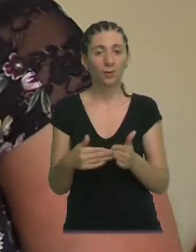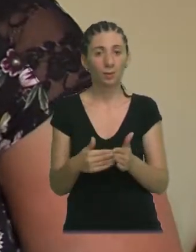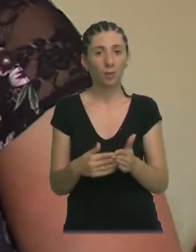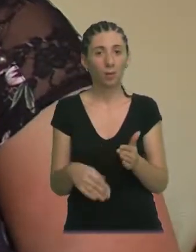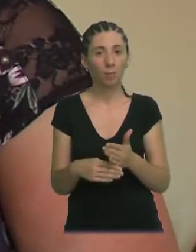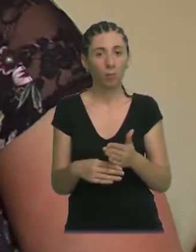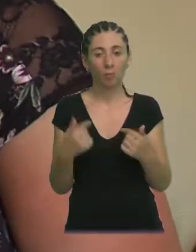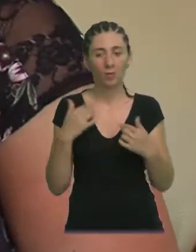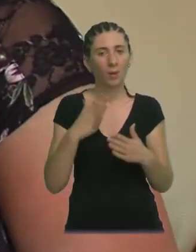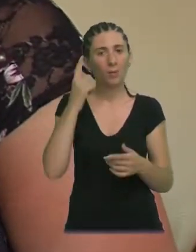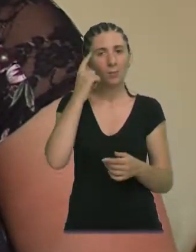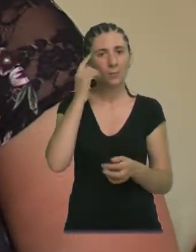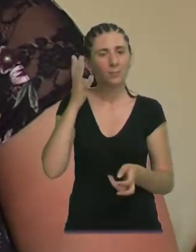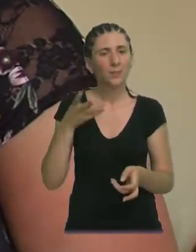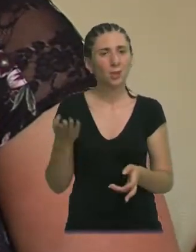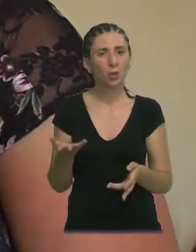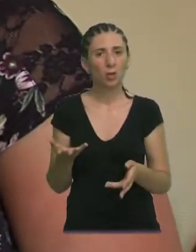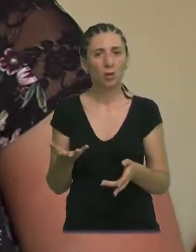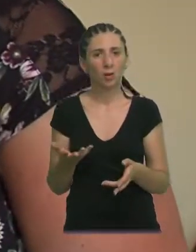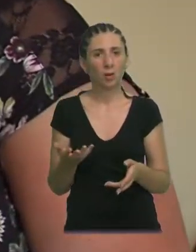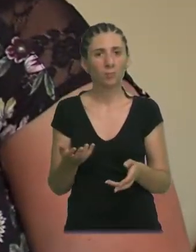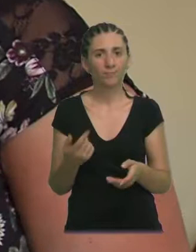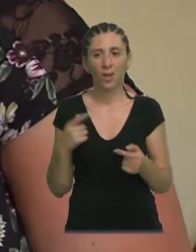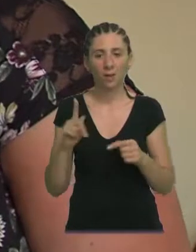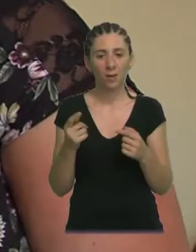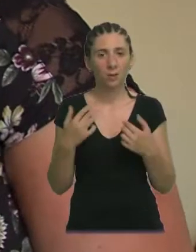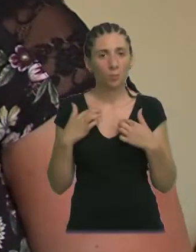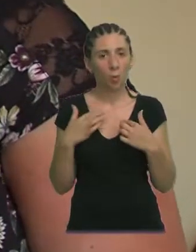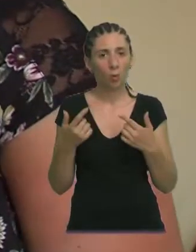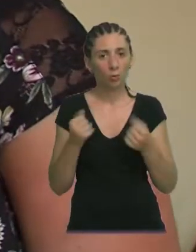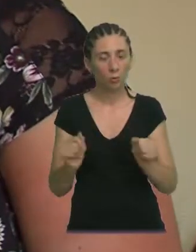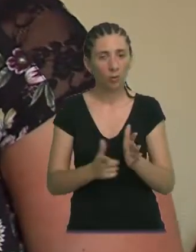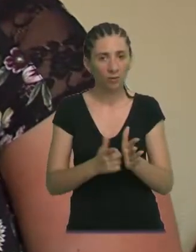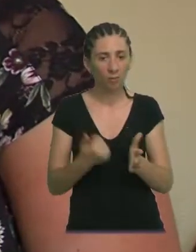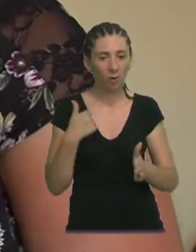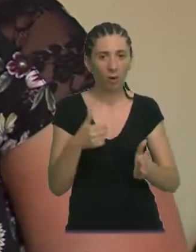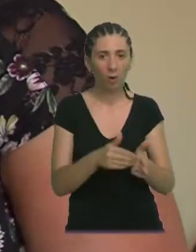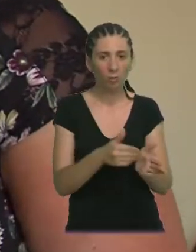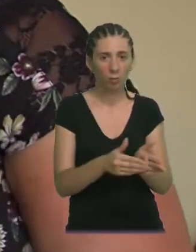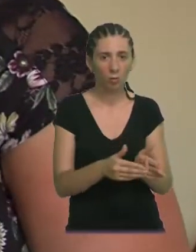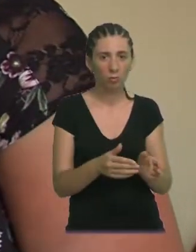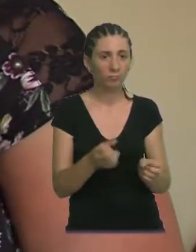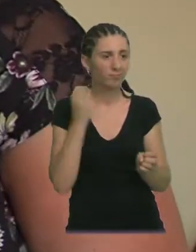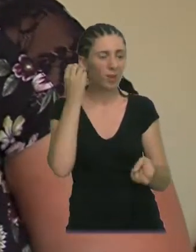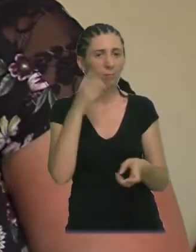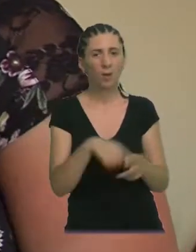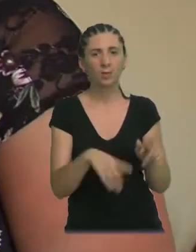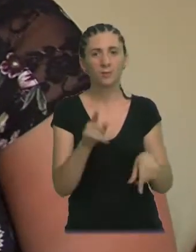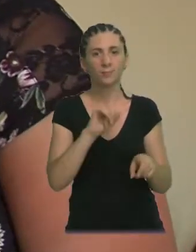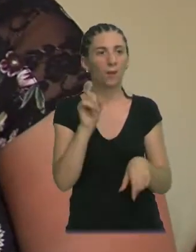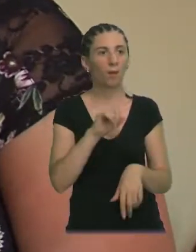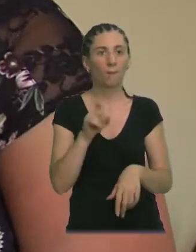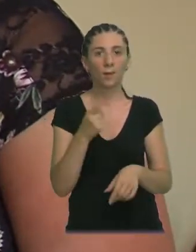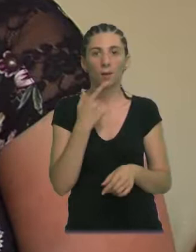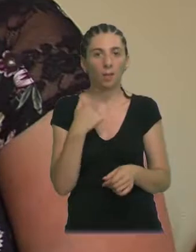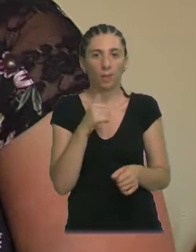pomoć, trebala mi nekakva psihička onak da se, da nekako slobodno vrijeme koje sam trošila u zalud na neka